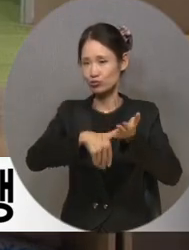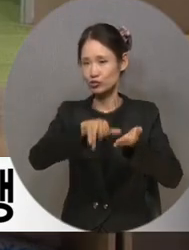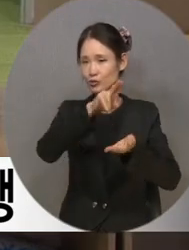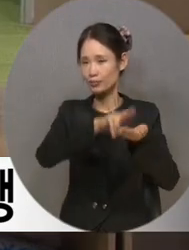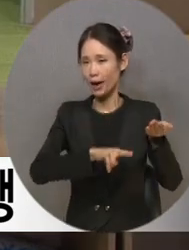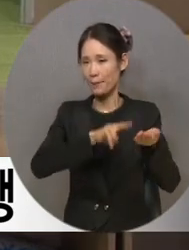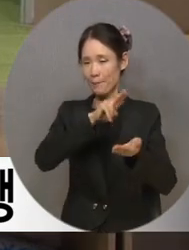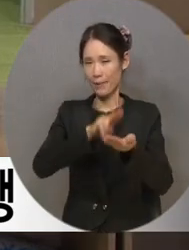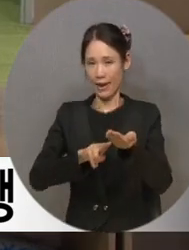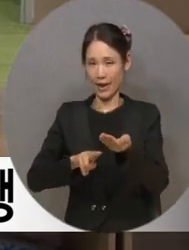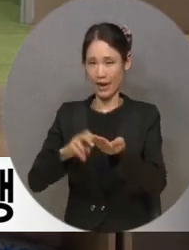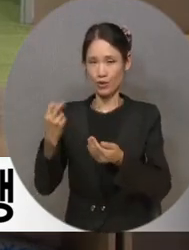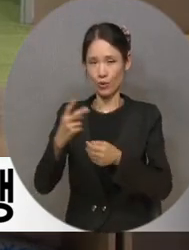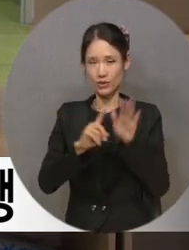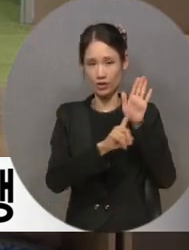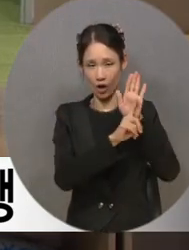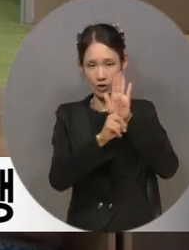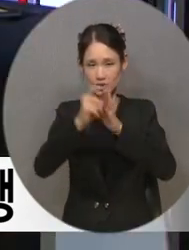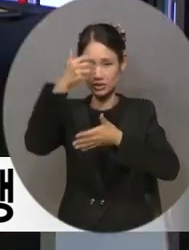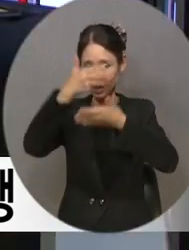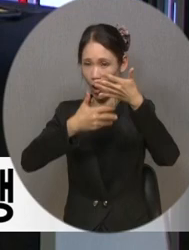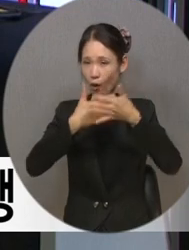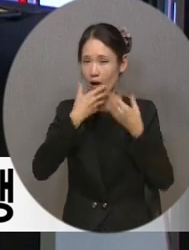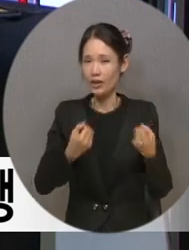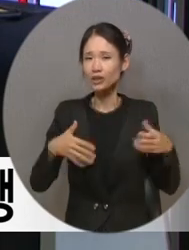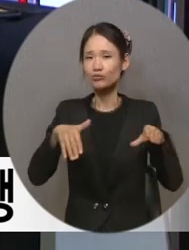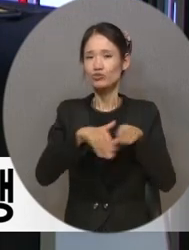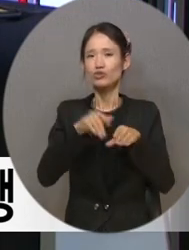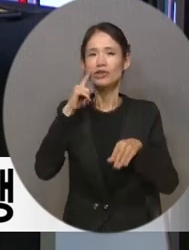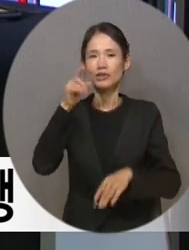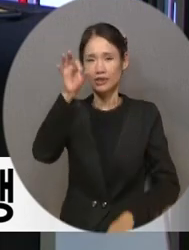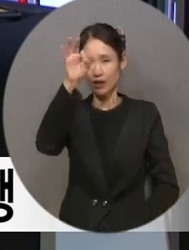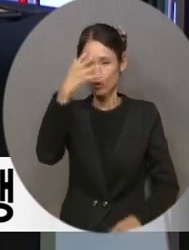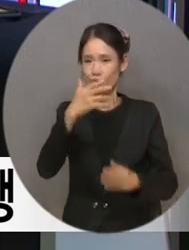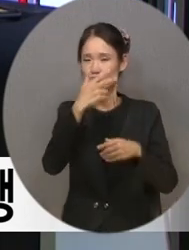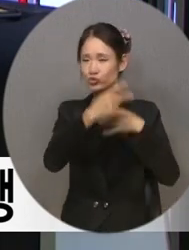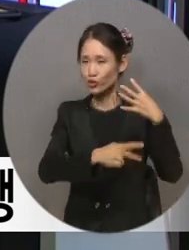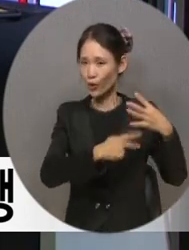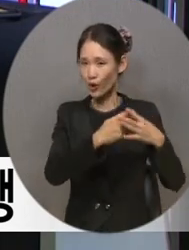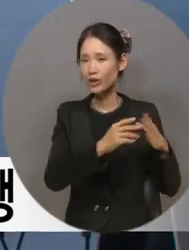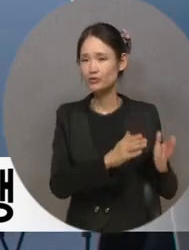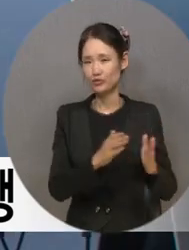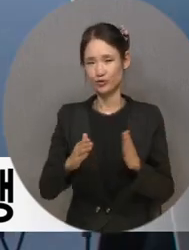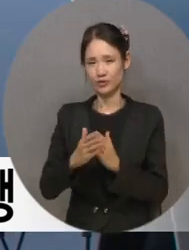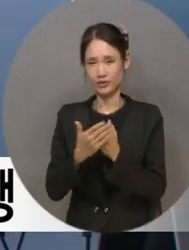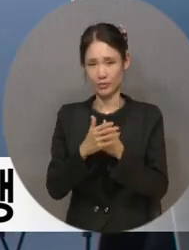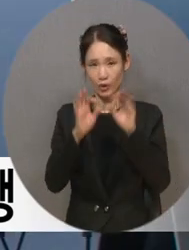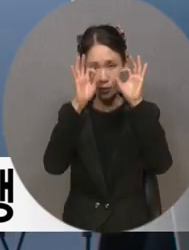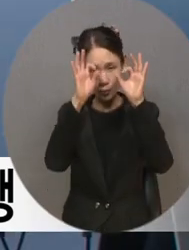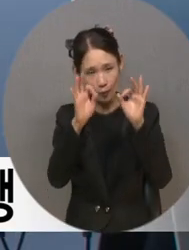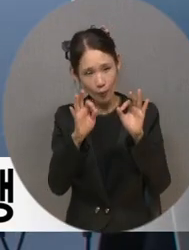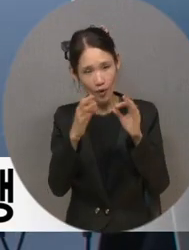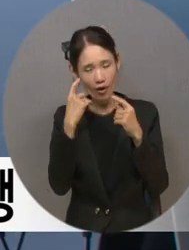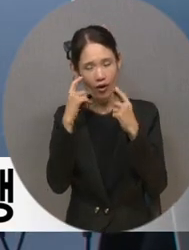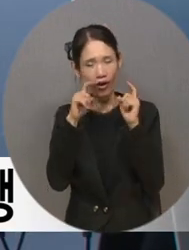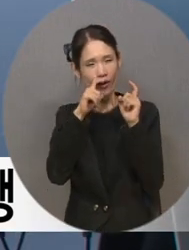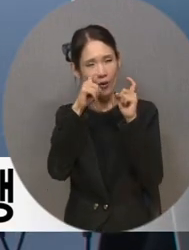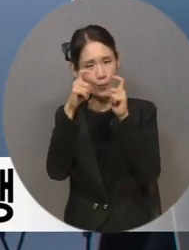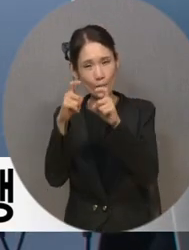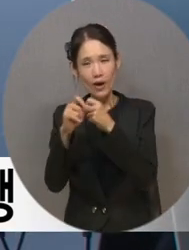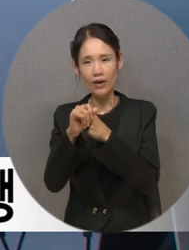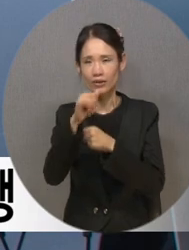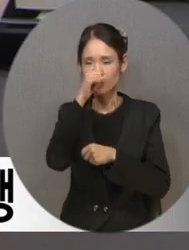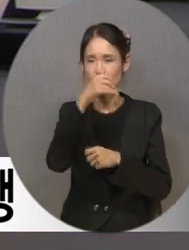다양한 전시와 영화제 문화예술 프로그램 등이 준비되어 보는 이들로 하여금 눈길을 사로잡는